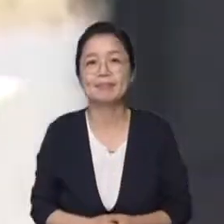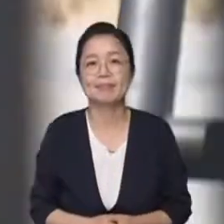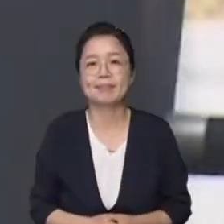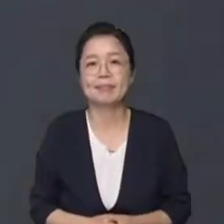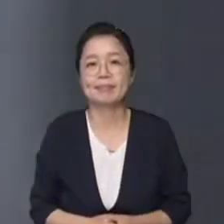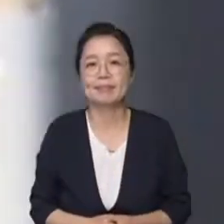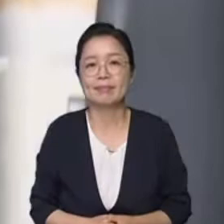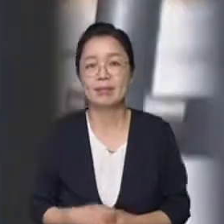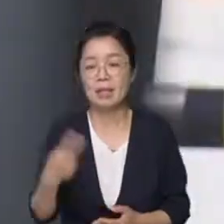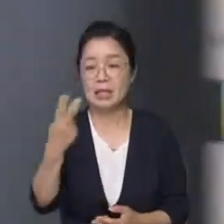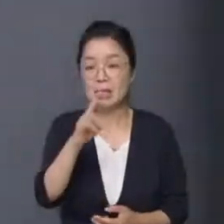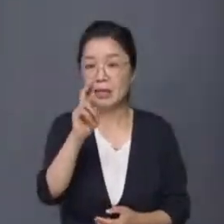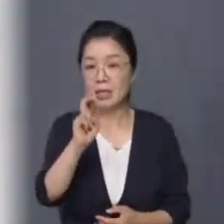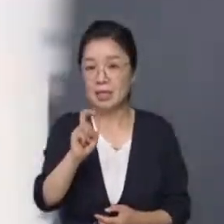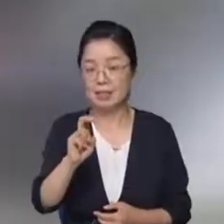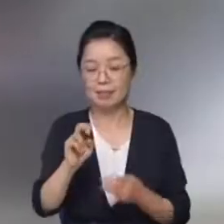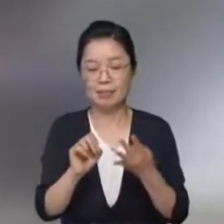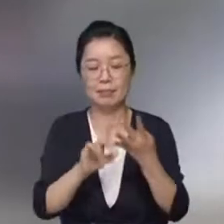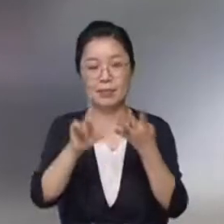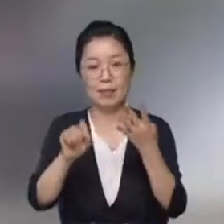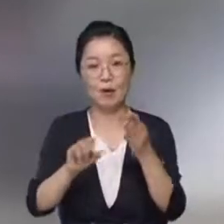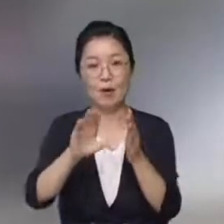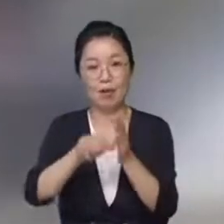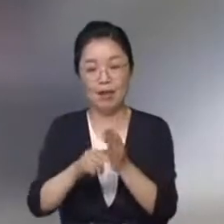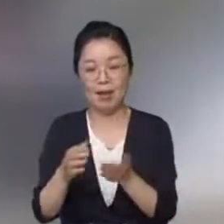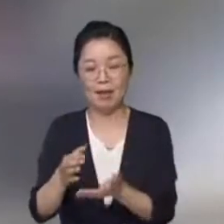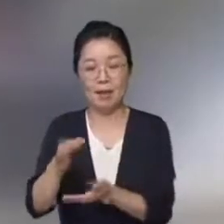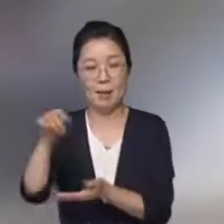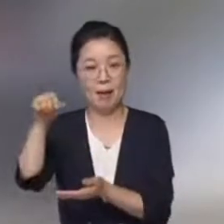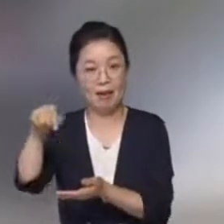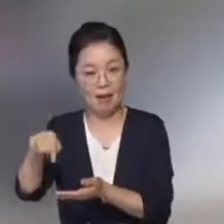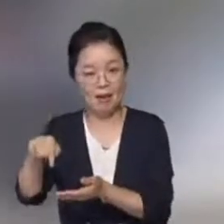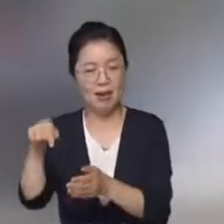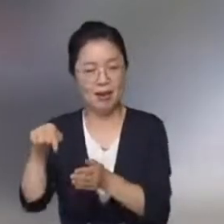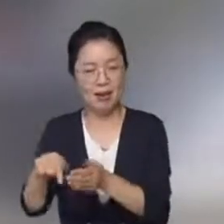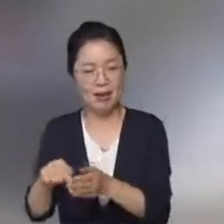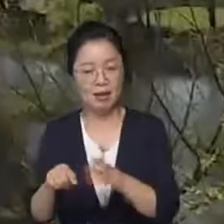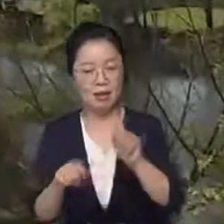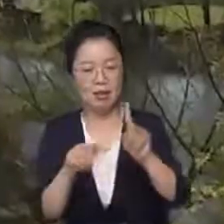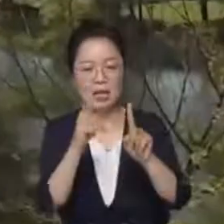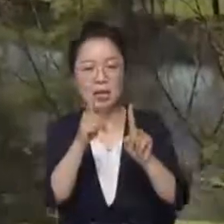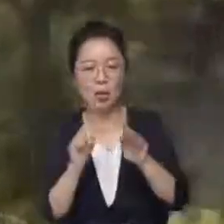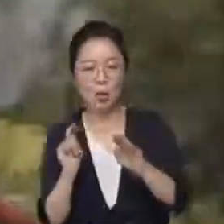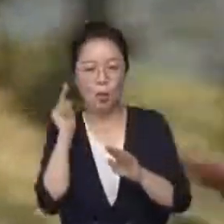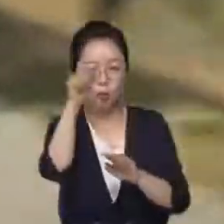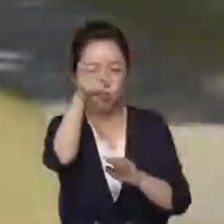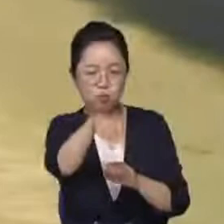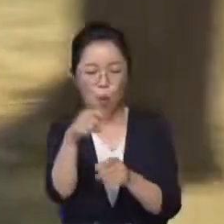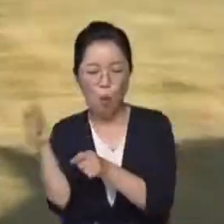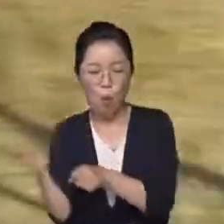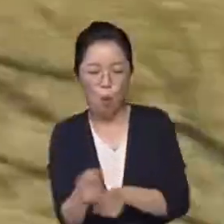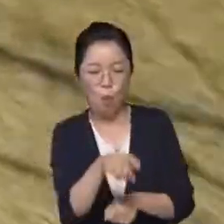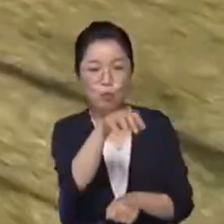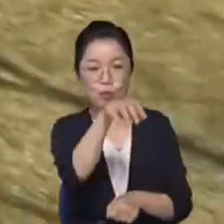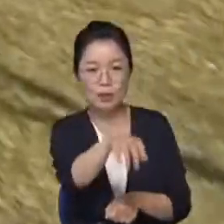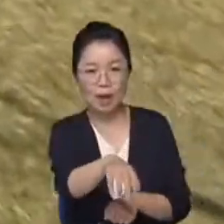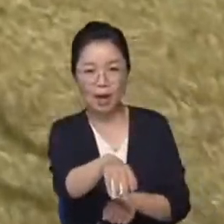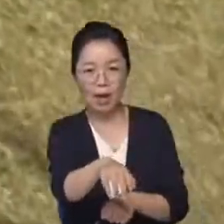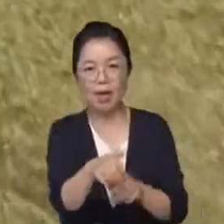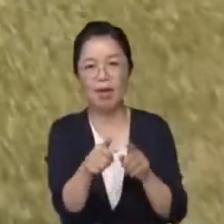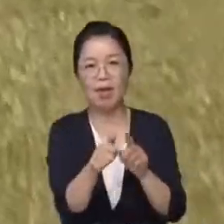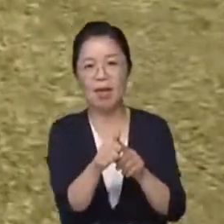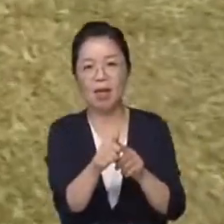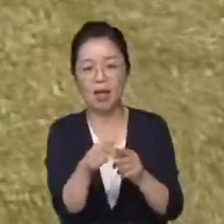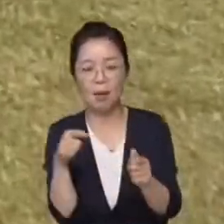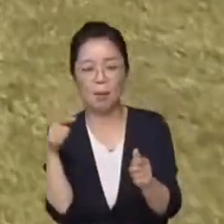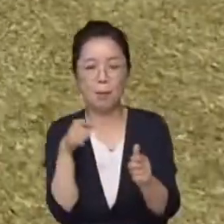앞서 지난 2020년 4월에도 담양의 군 사격장에서 1km 떨어진 한 골프장에서 캐디가 총알에